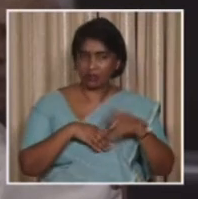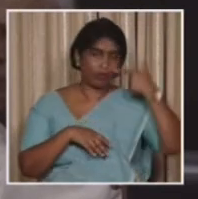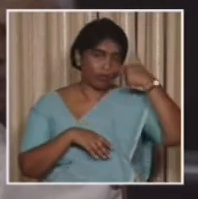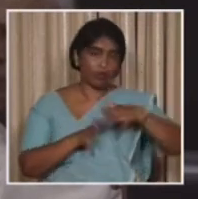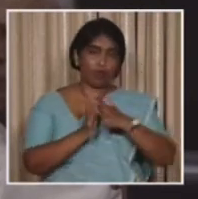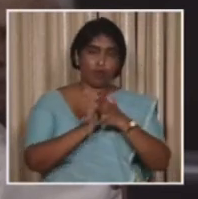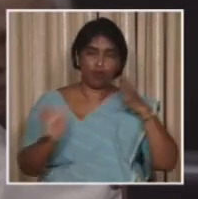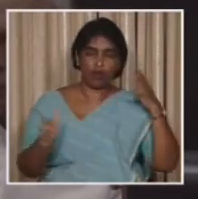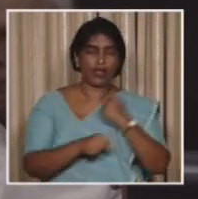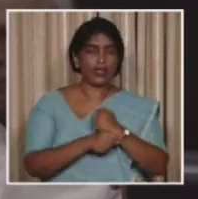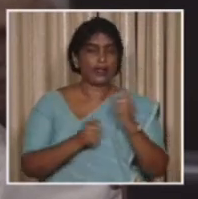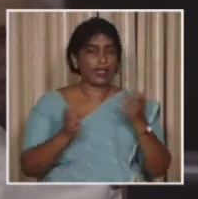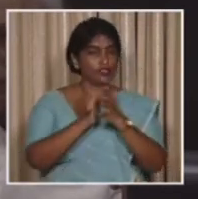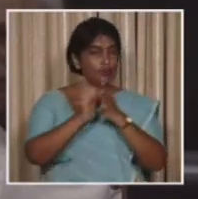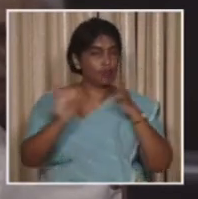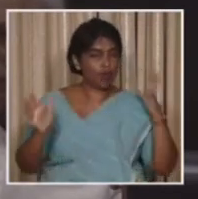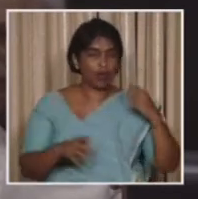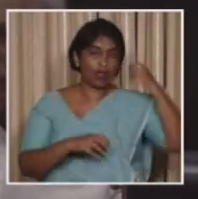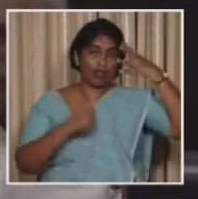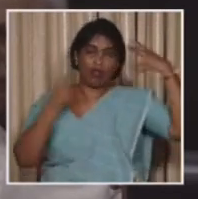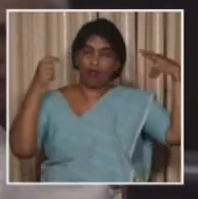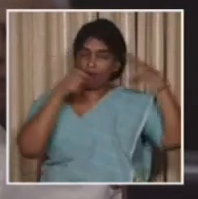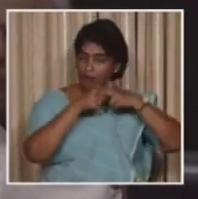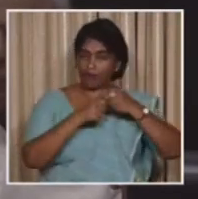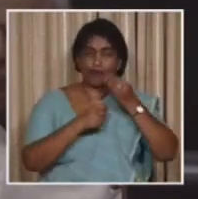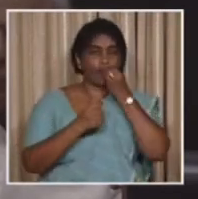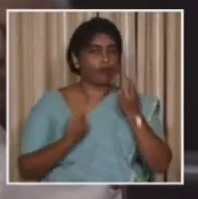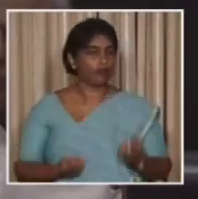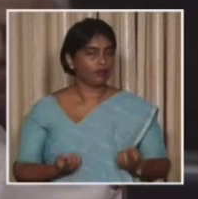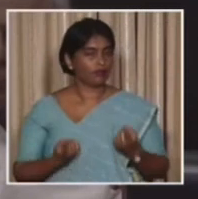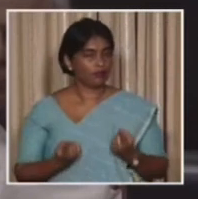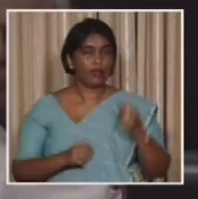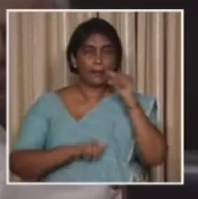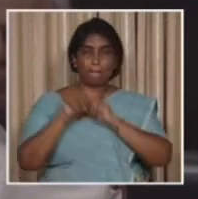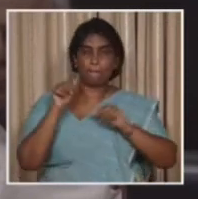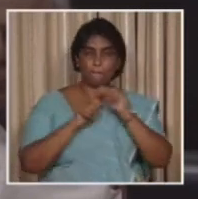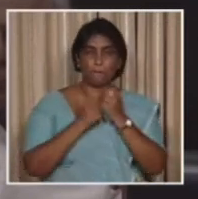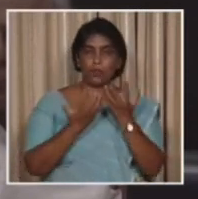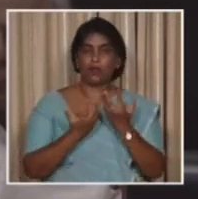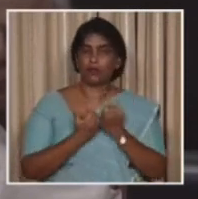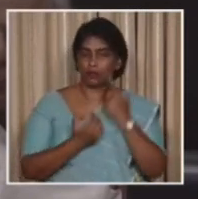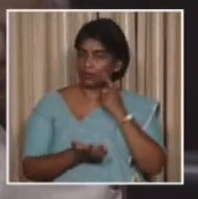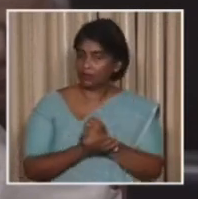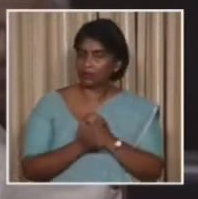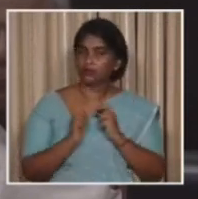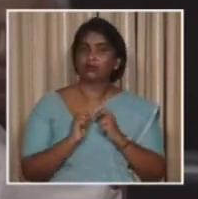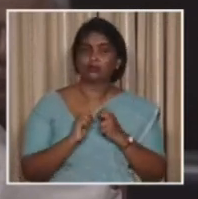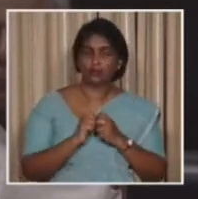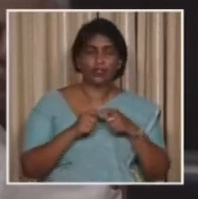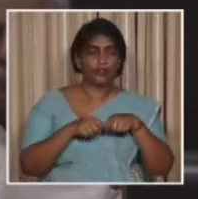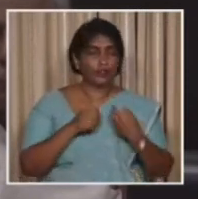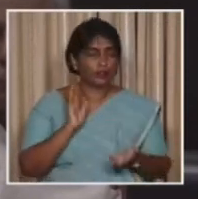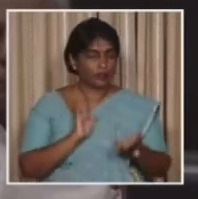පෝලිම්, ගෑස් පෝලිම්, විදුලිය කප්පාදුව, ආහාර හිඟය, ඖෂධ සපයා ගැනීමේ දුෂ්කරතා,